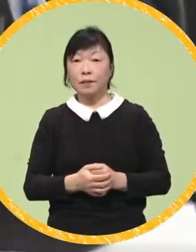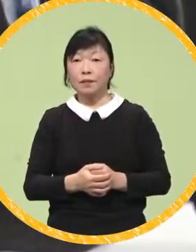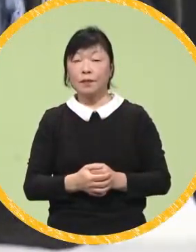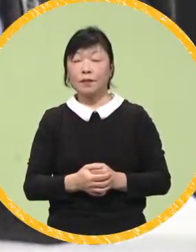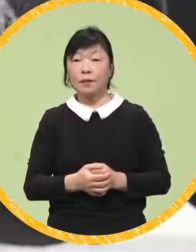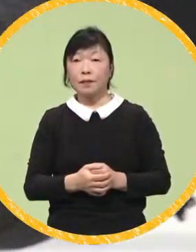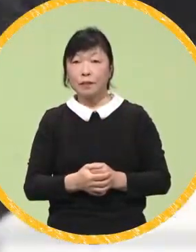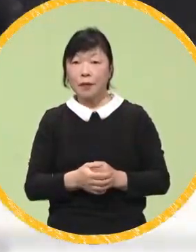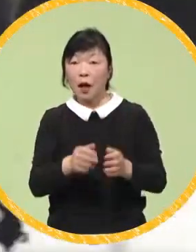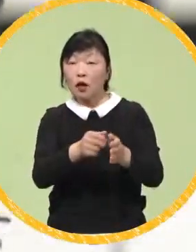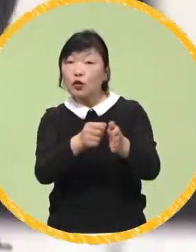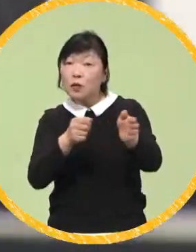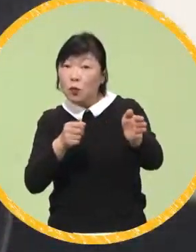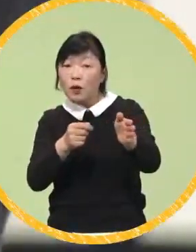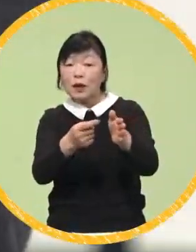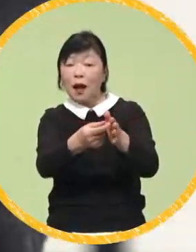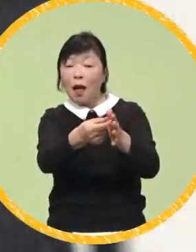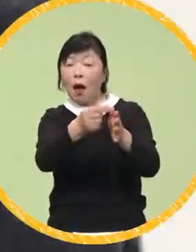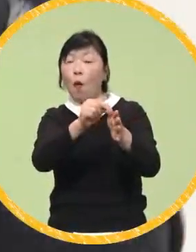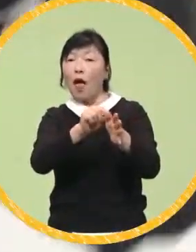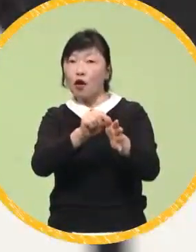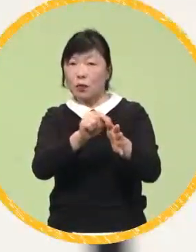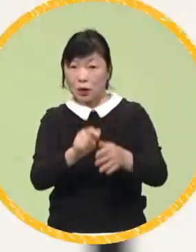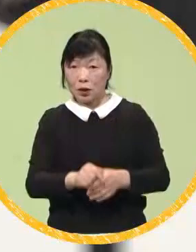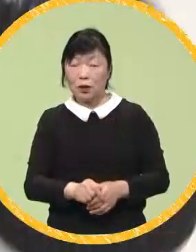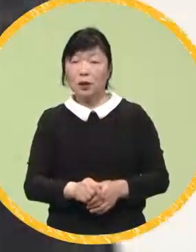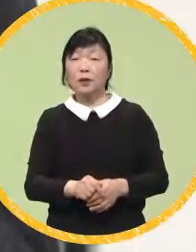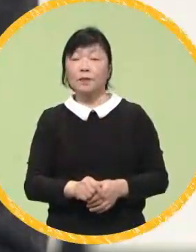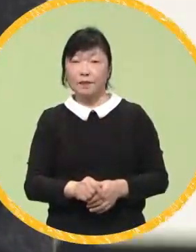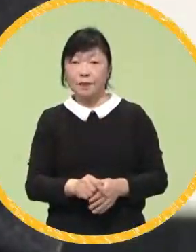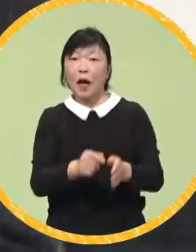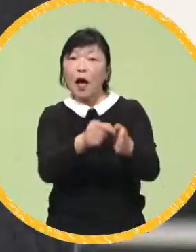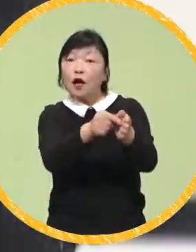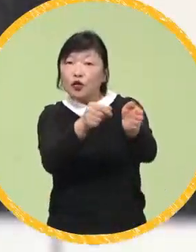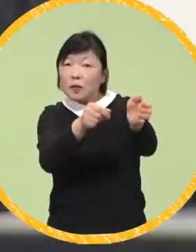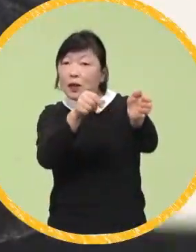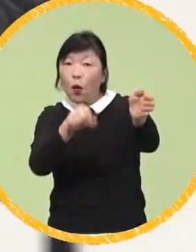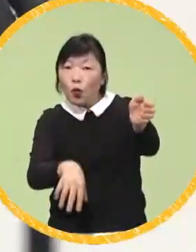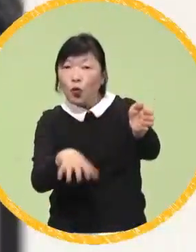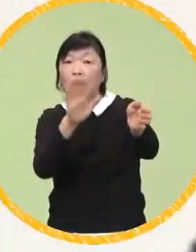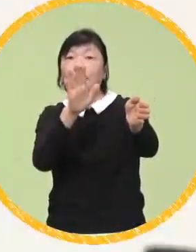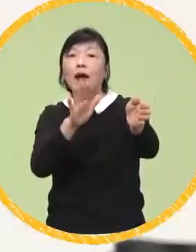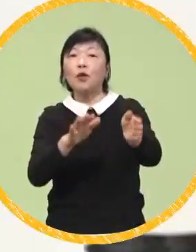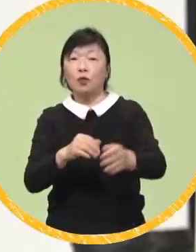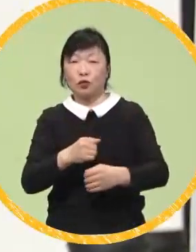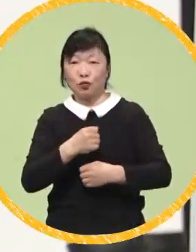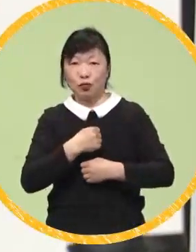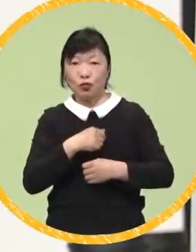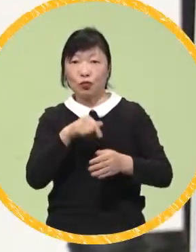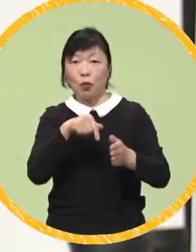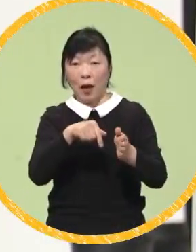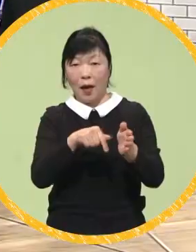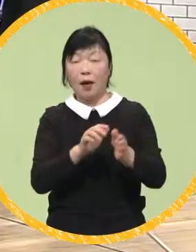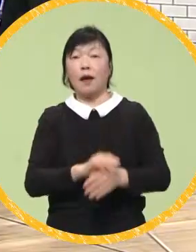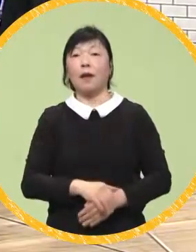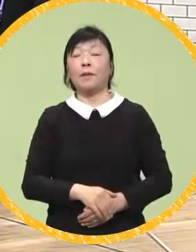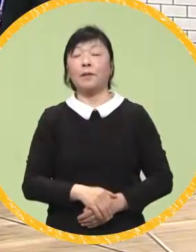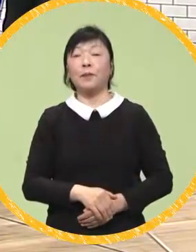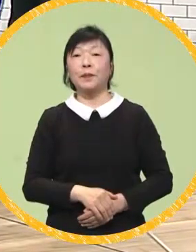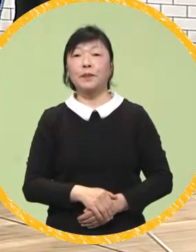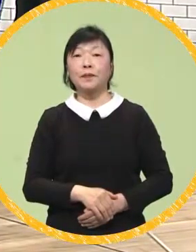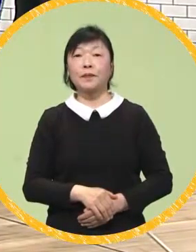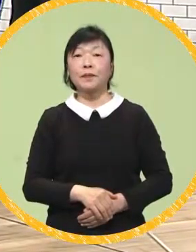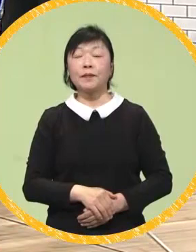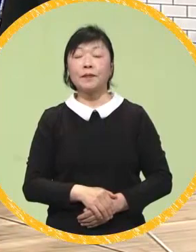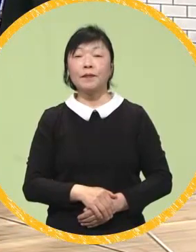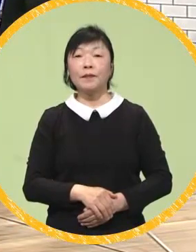親指につけるとこうなるがグーッと意味やを挟んで落とさないようにそうですねはいこうですねはいどうしてグレー